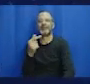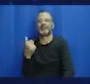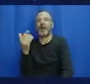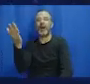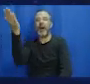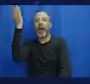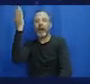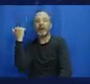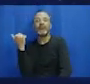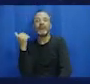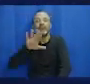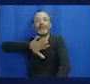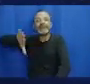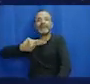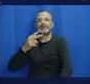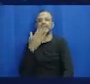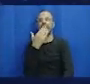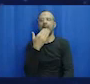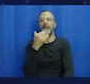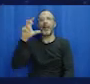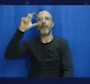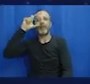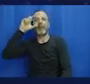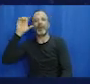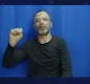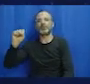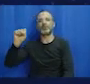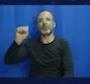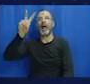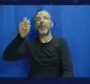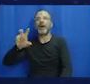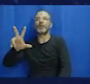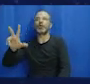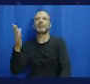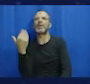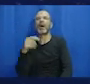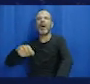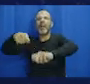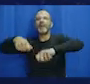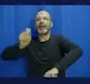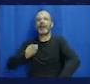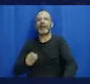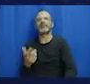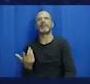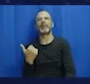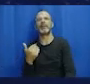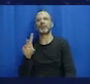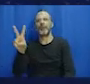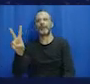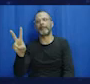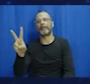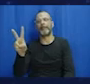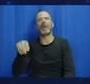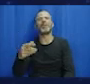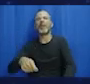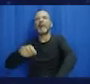كانت على هامش السياسة الإسرائيلية ومنهم بن غفير وسموتريتش. سنة 2003 كم عضو كنيست كان إنهم بالكنيست؟ اثنين. اليوم